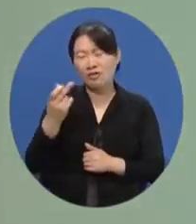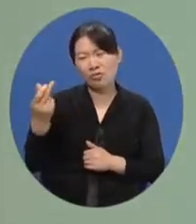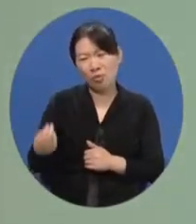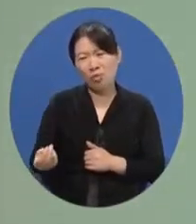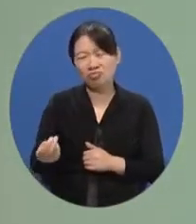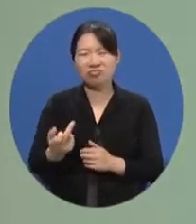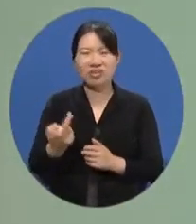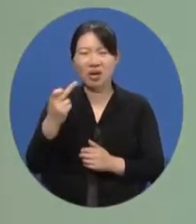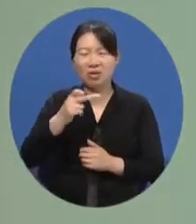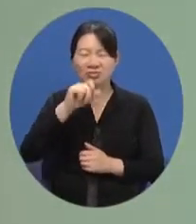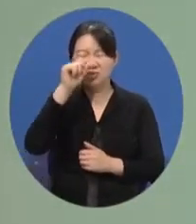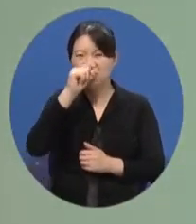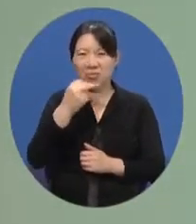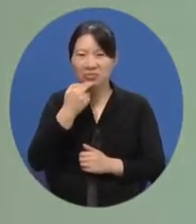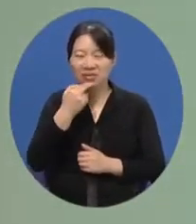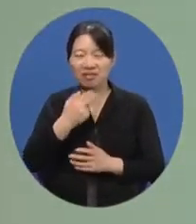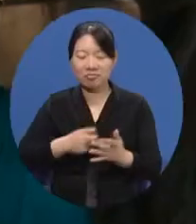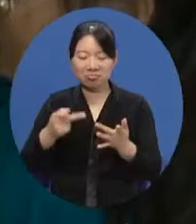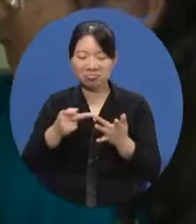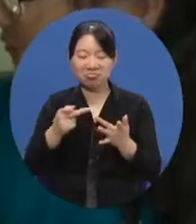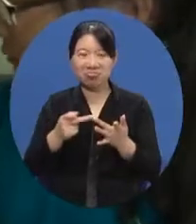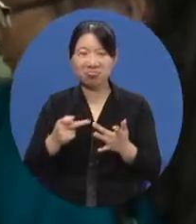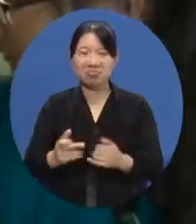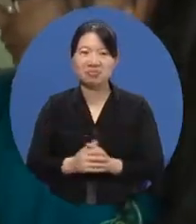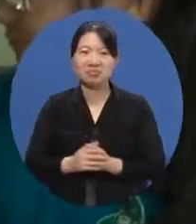형을 좋아하지 않는다는 셋째 상민이.